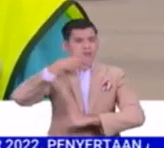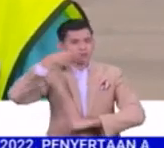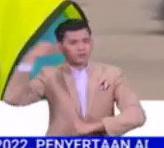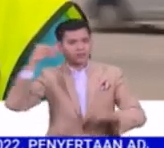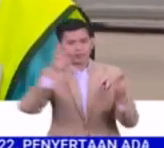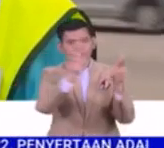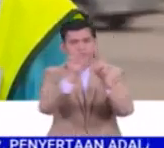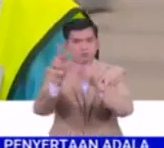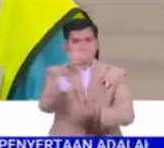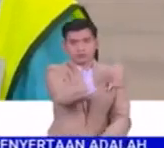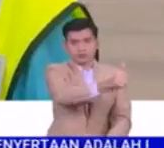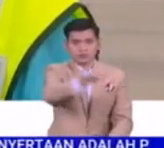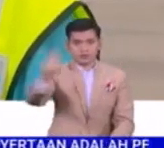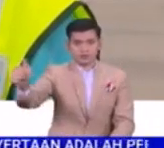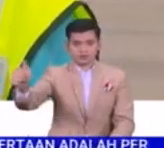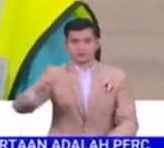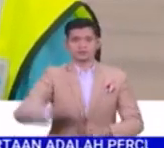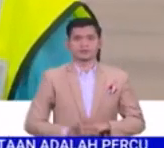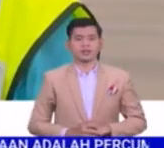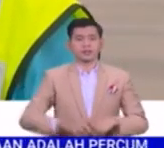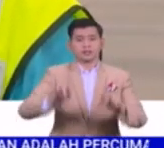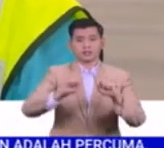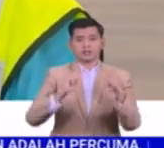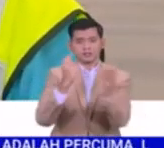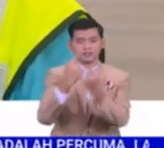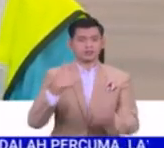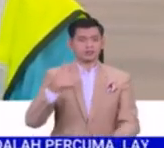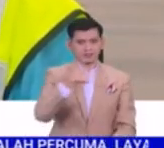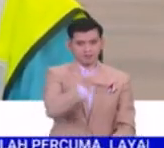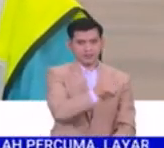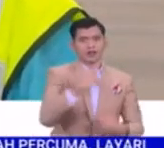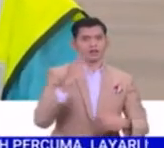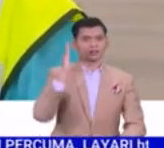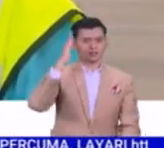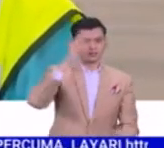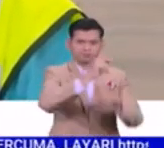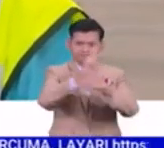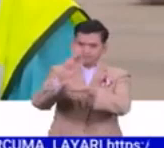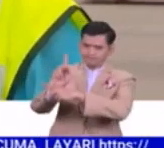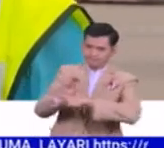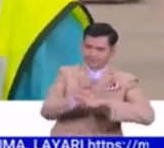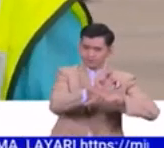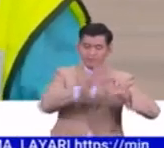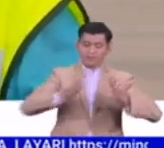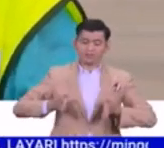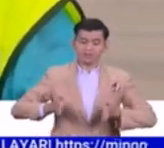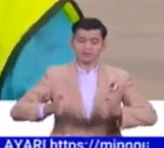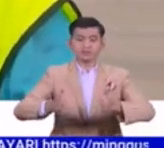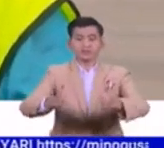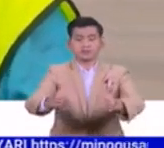kampung sempena hari raya ini. Pasukan ronda kami sentiasa berada mengawal lalu lintas.